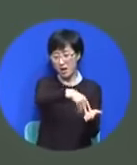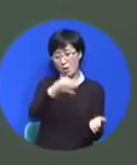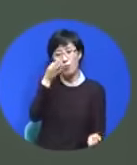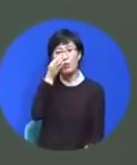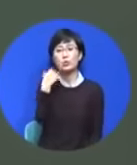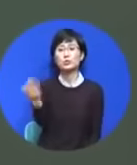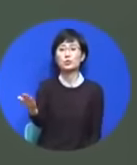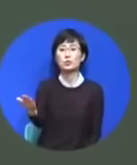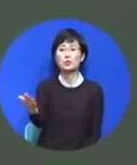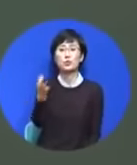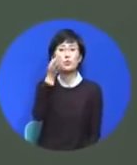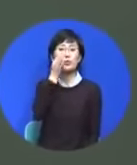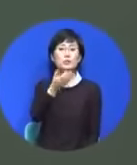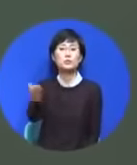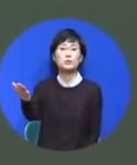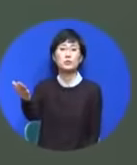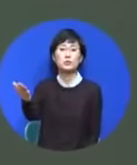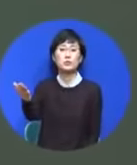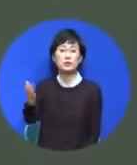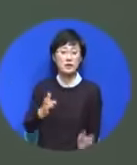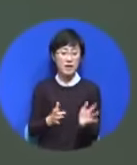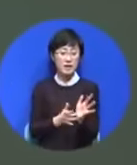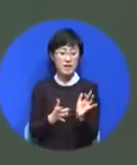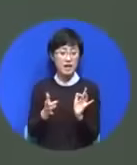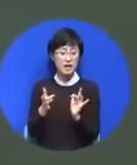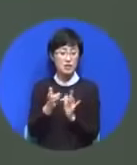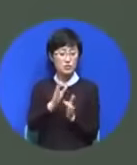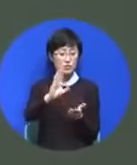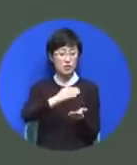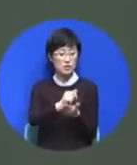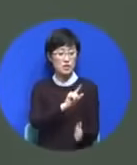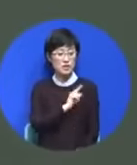세 그스